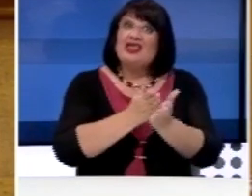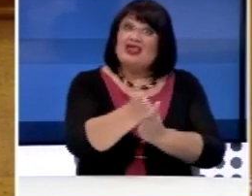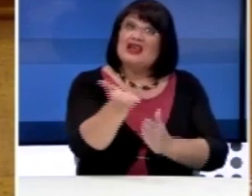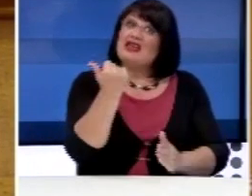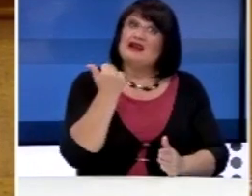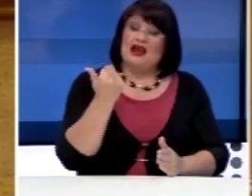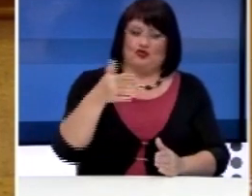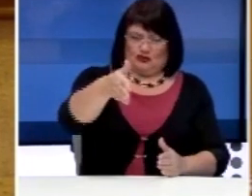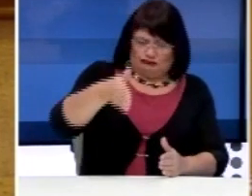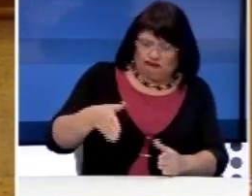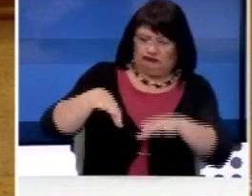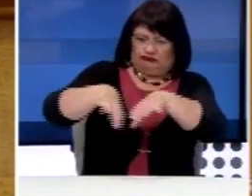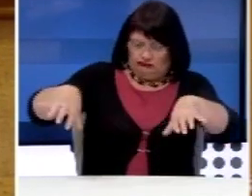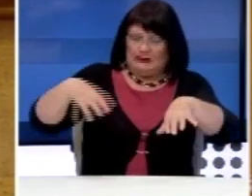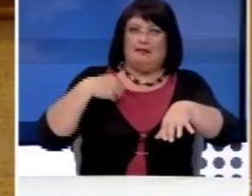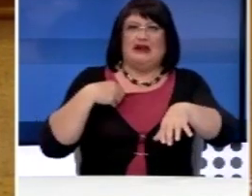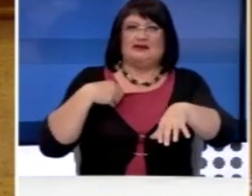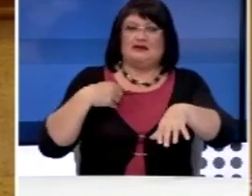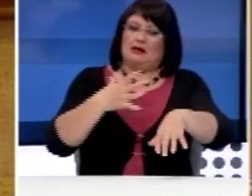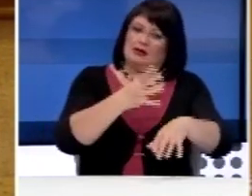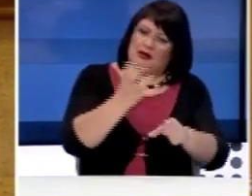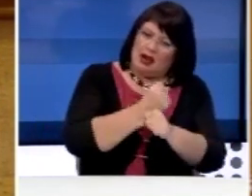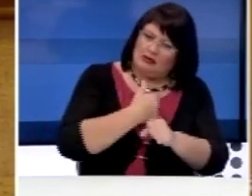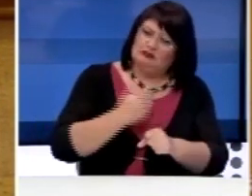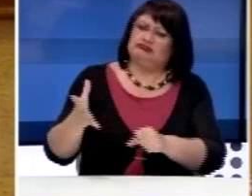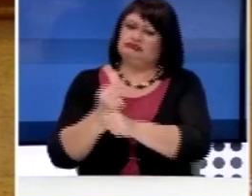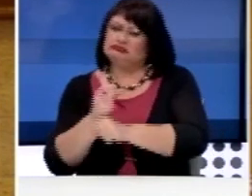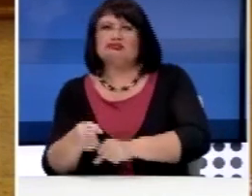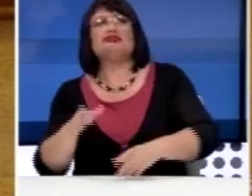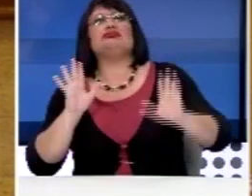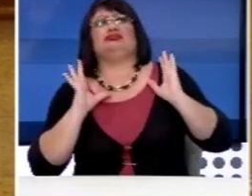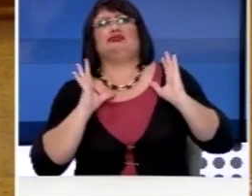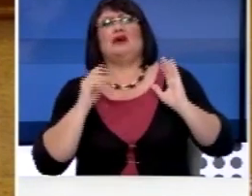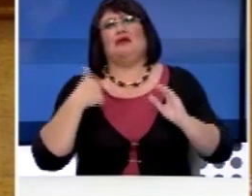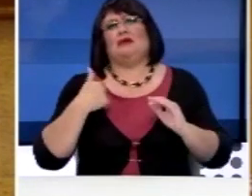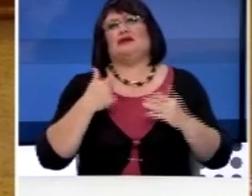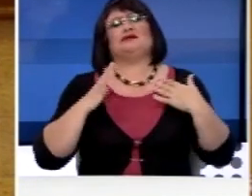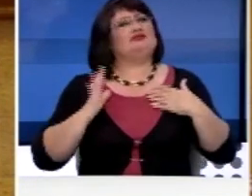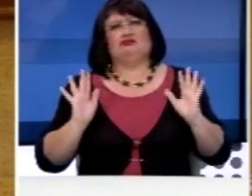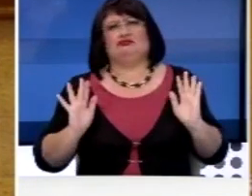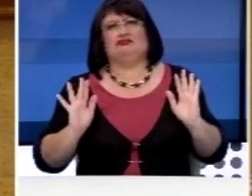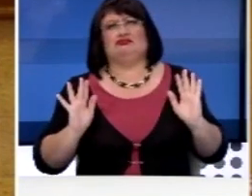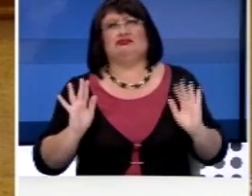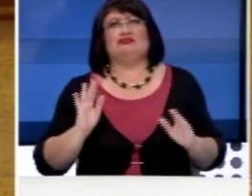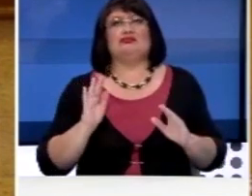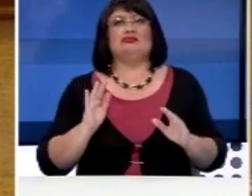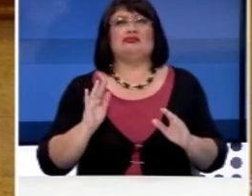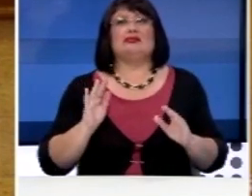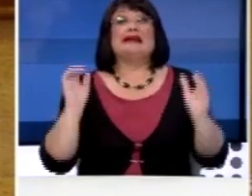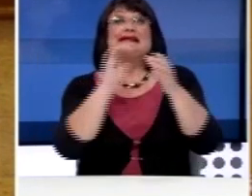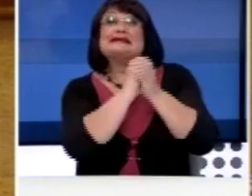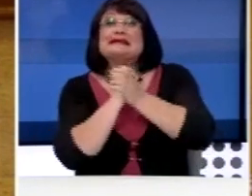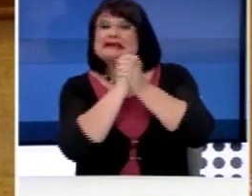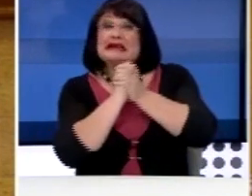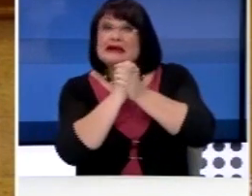εσείς, μοιρασιά σε αυτό το αλυσβερίσι. Τα σχέδια αυτά των ισχυρών συμμάχων έχουν μόνο